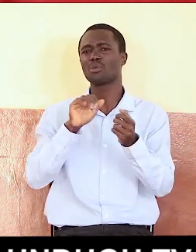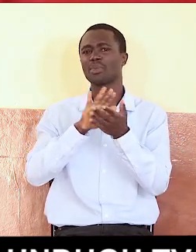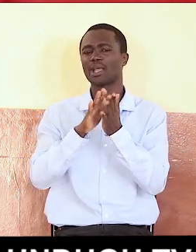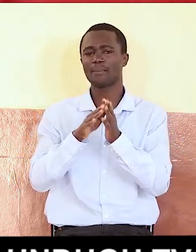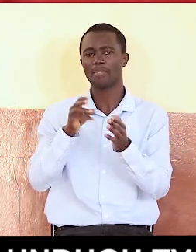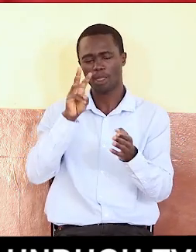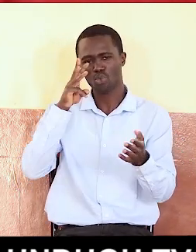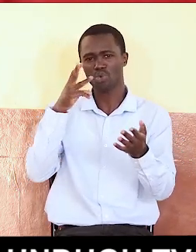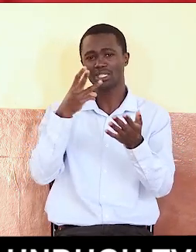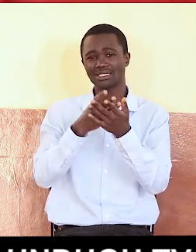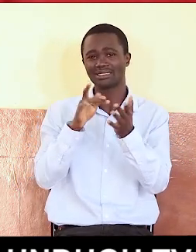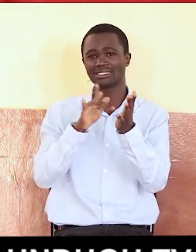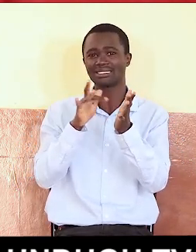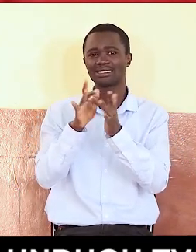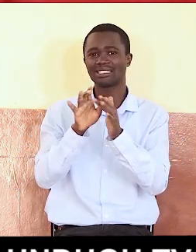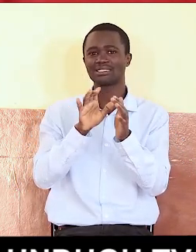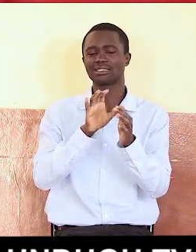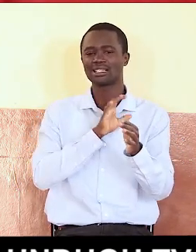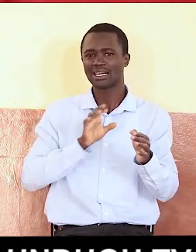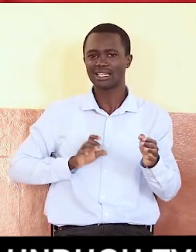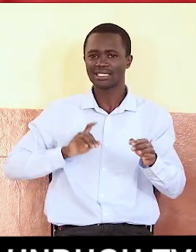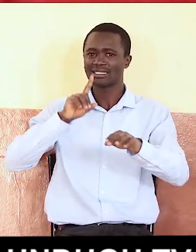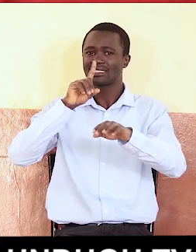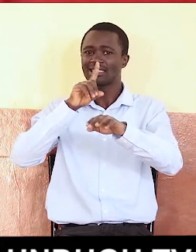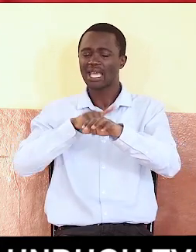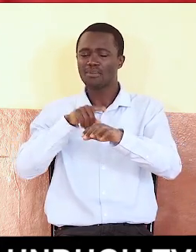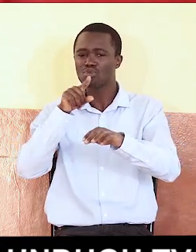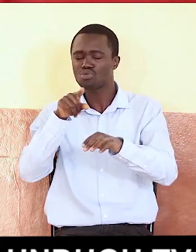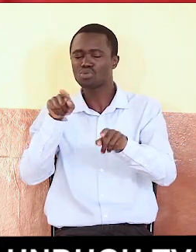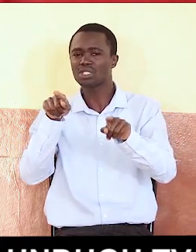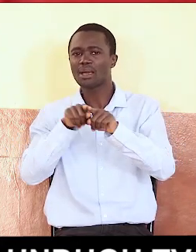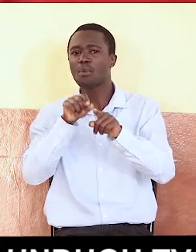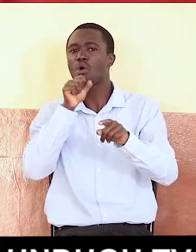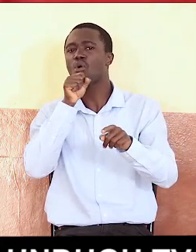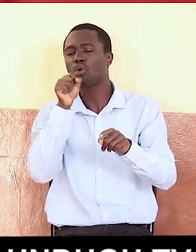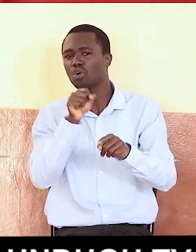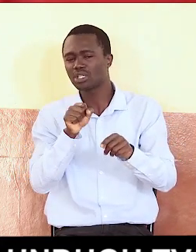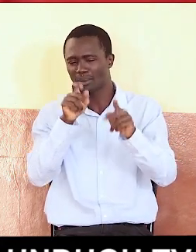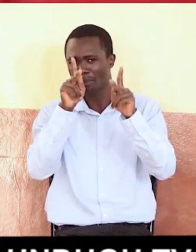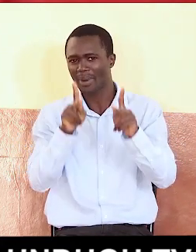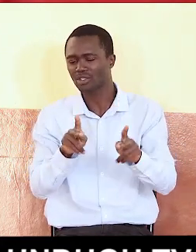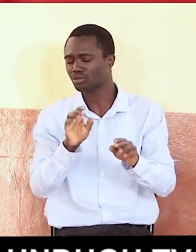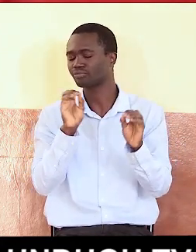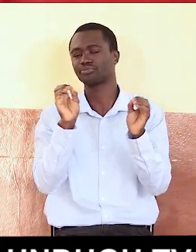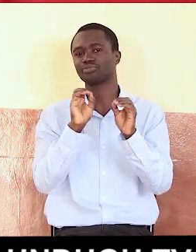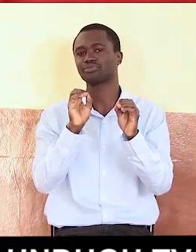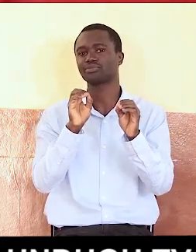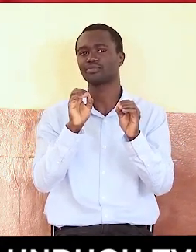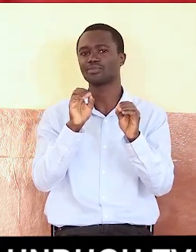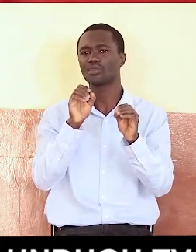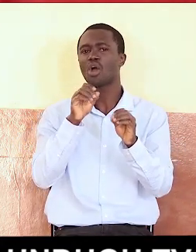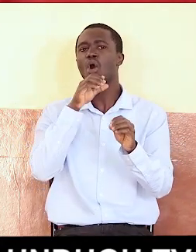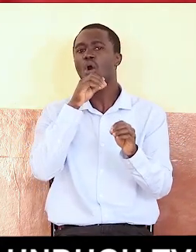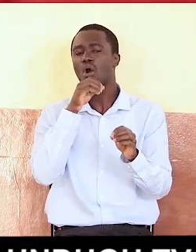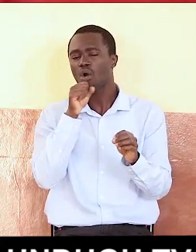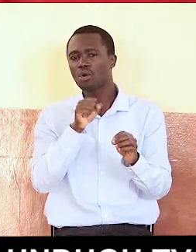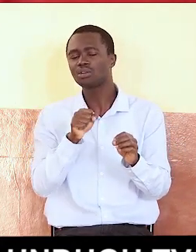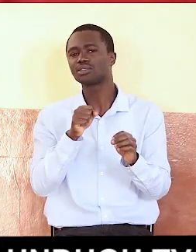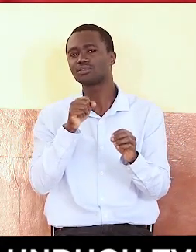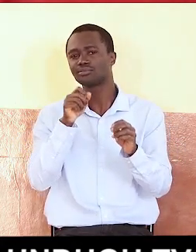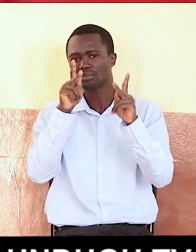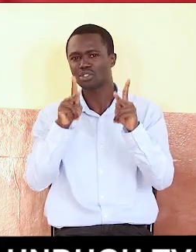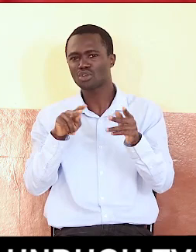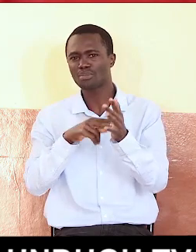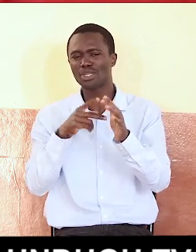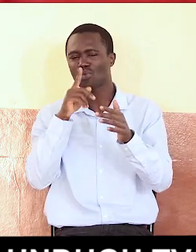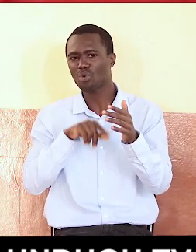na ungali unaishi katika utu wa kale. Utu wa kale ni kuwa mtumwa wa dhambi,